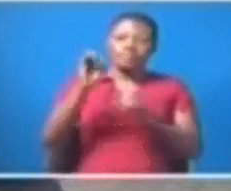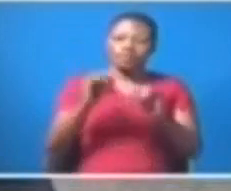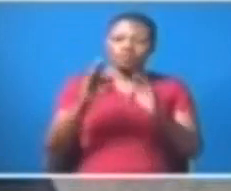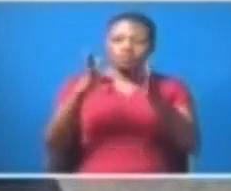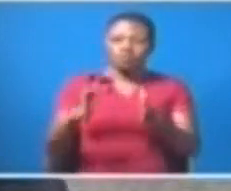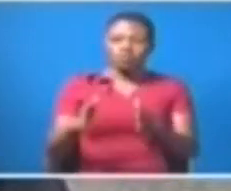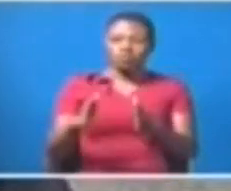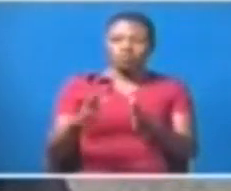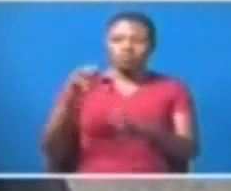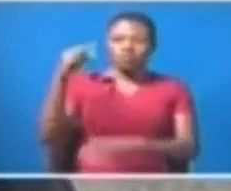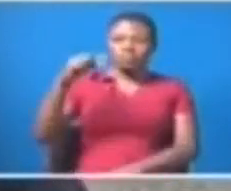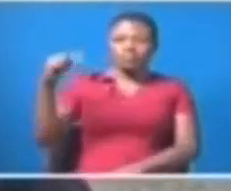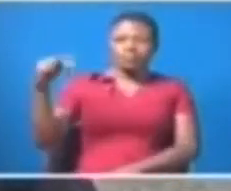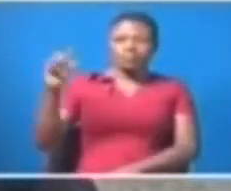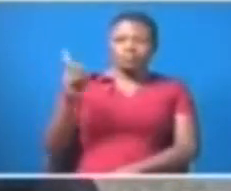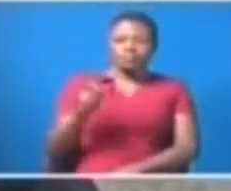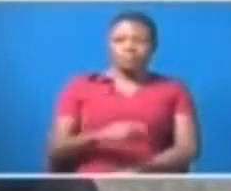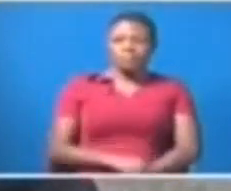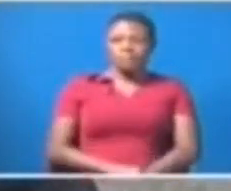News, Gigiri, Nairobi.